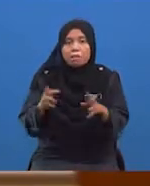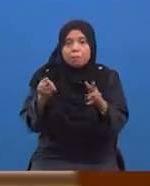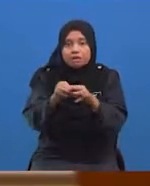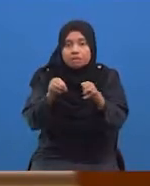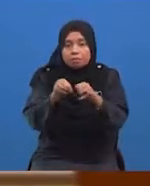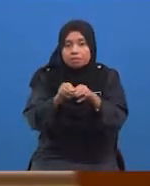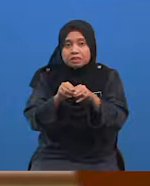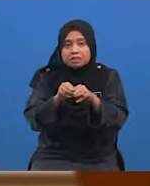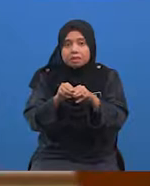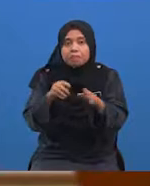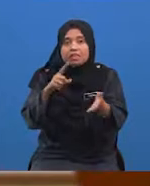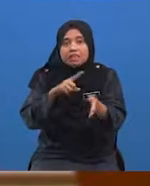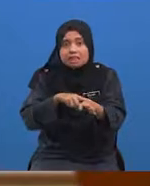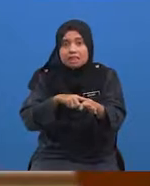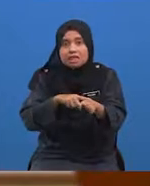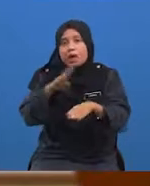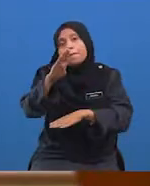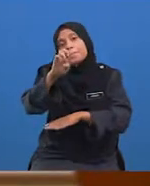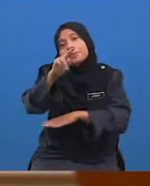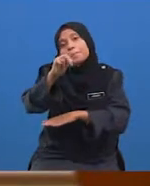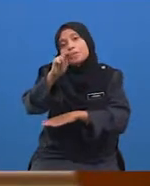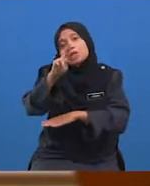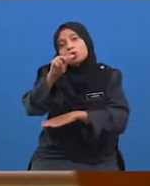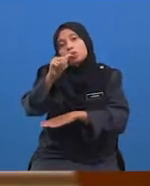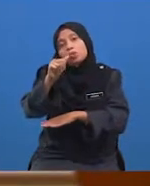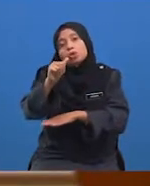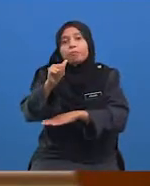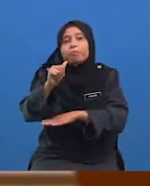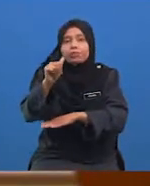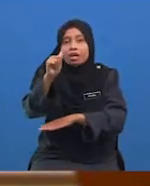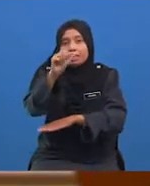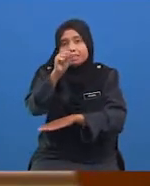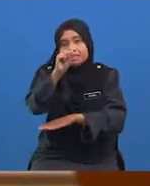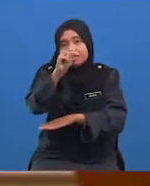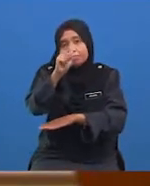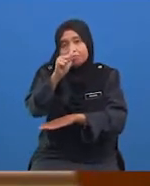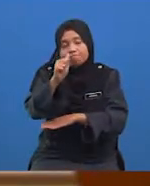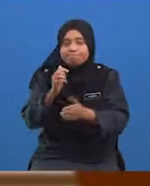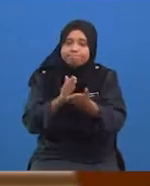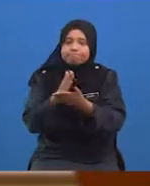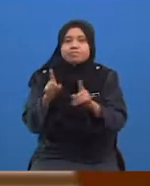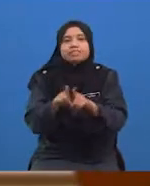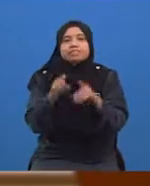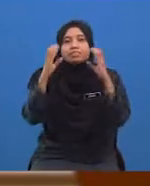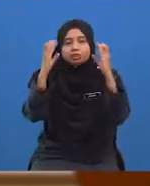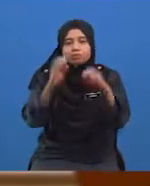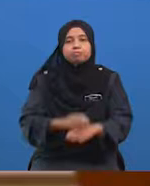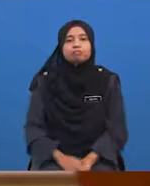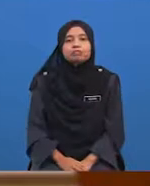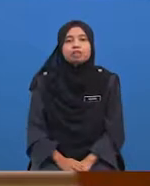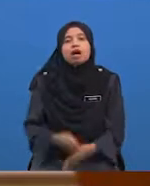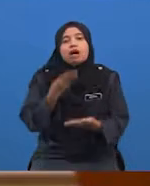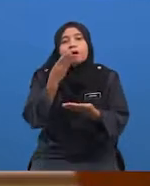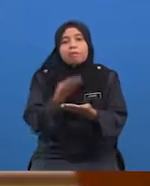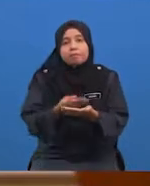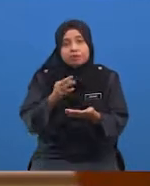Kepelbagaian Iklim di Benua Asia. Teruskan bersama-sama cikgu ya, murid-murid.